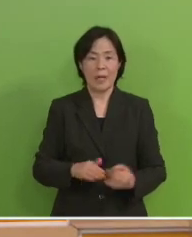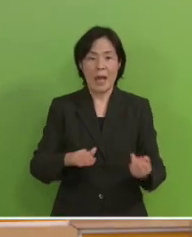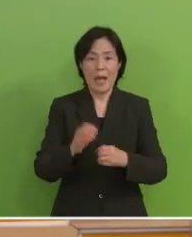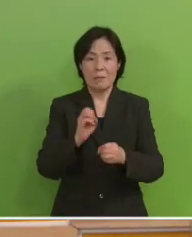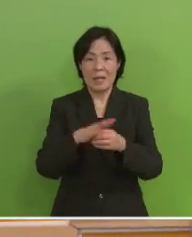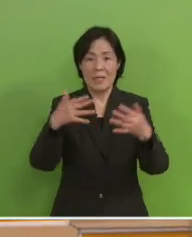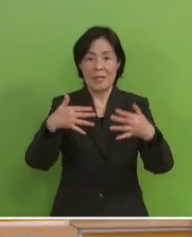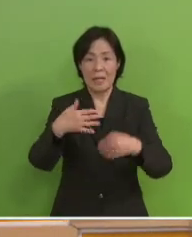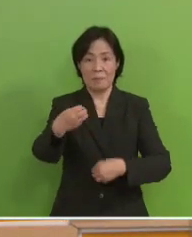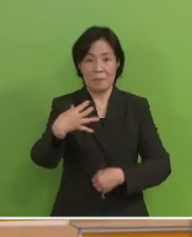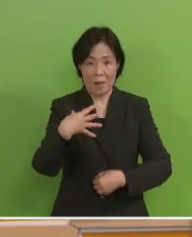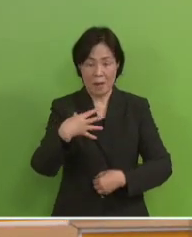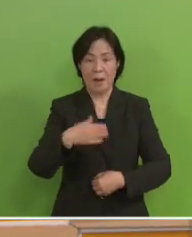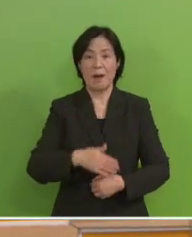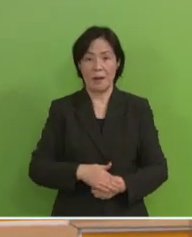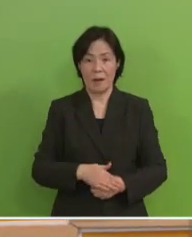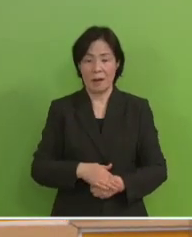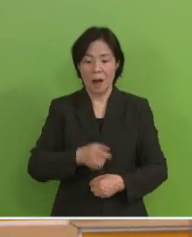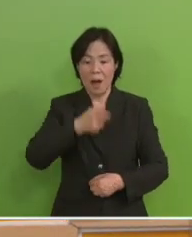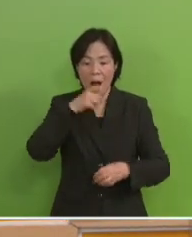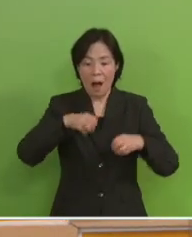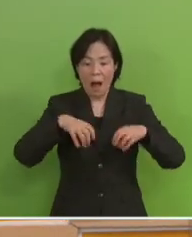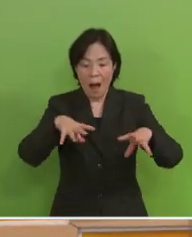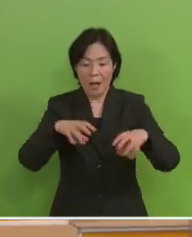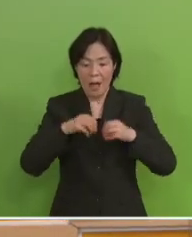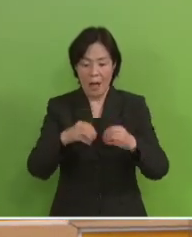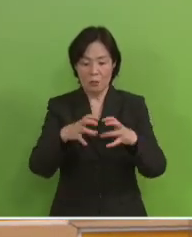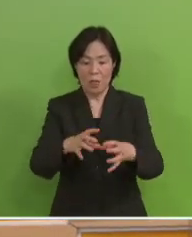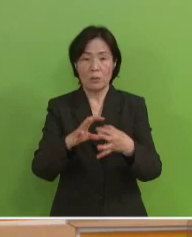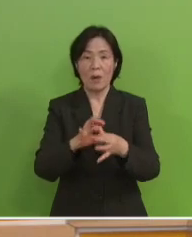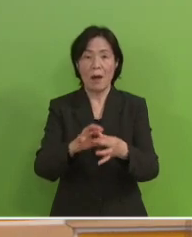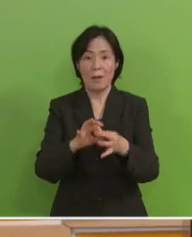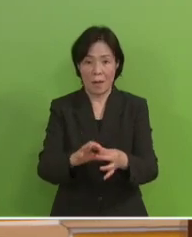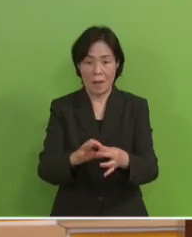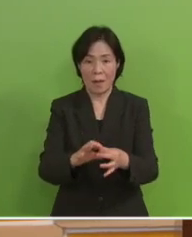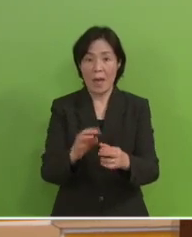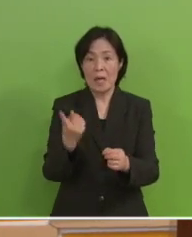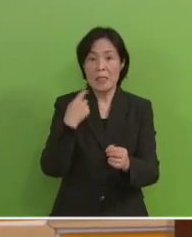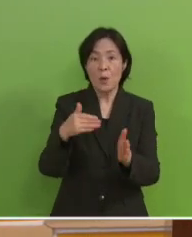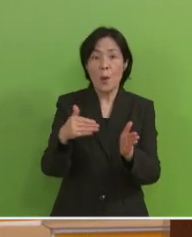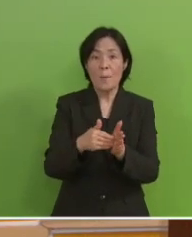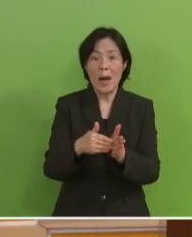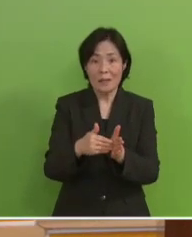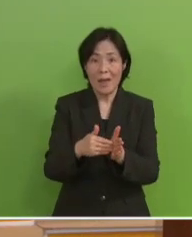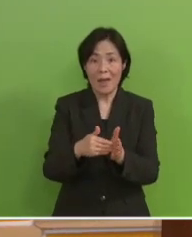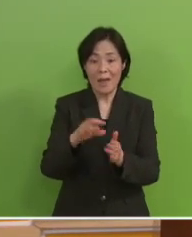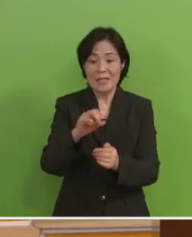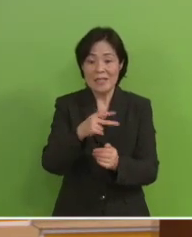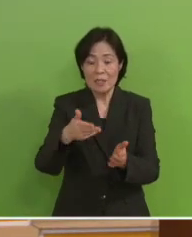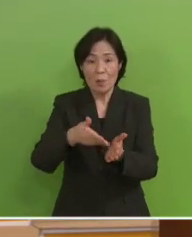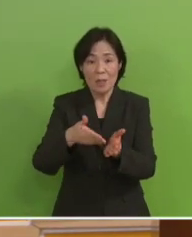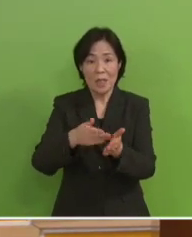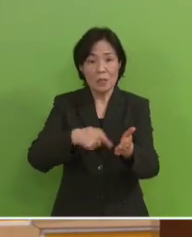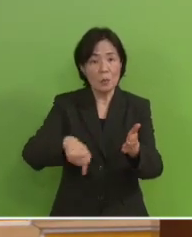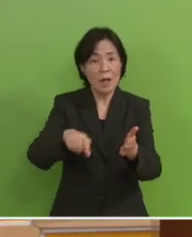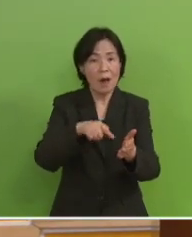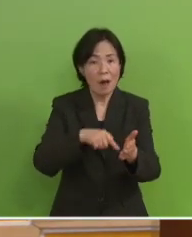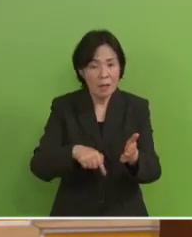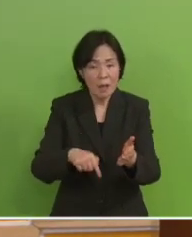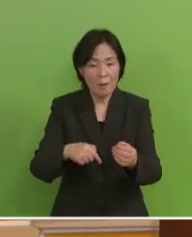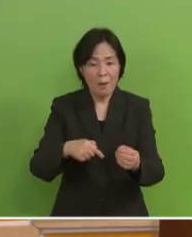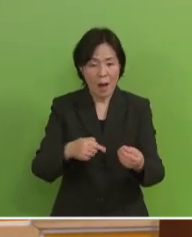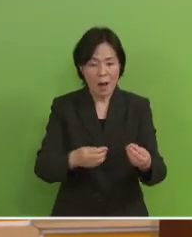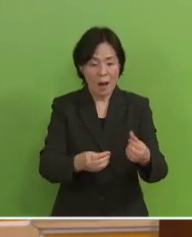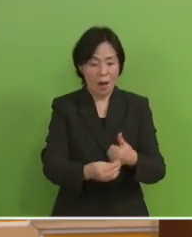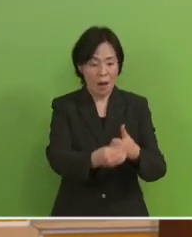はいグロスターの関係ないですけれども8昨日までの知事のお話の中では二次感染